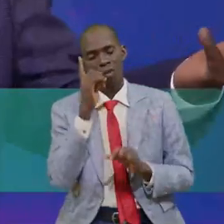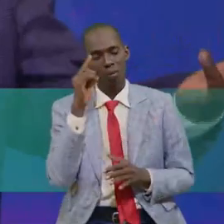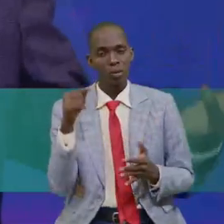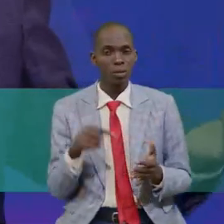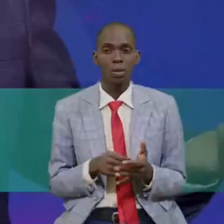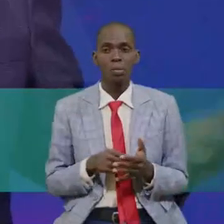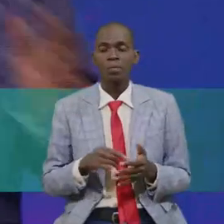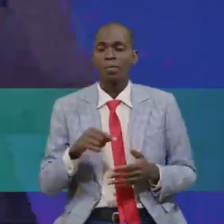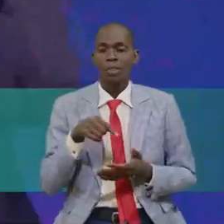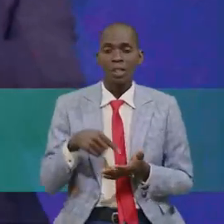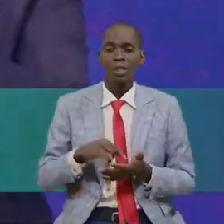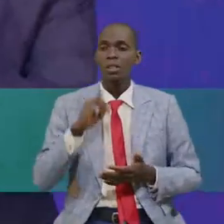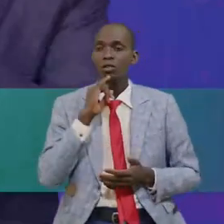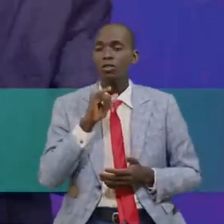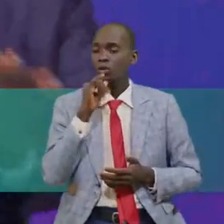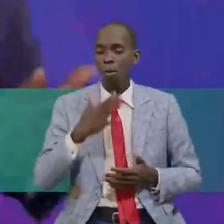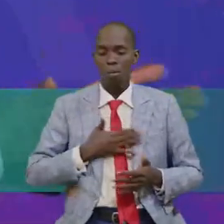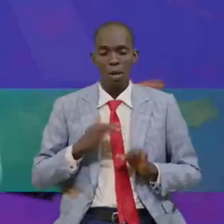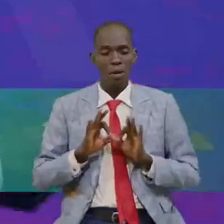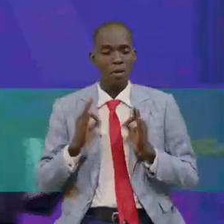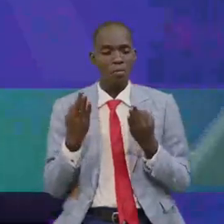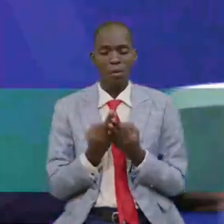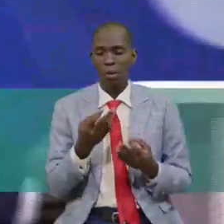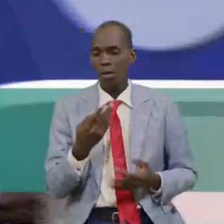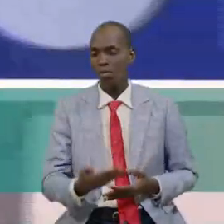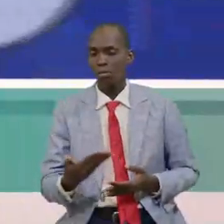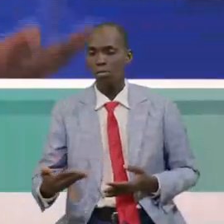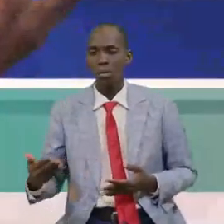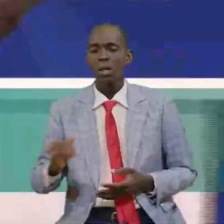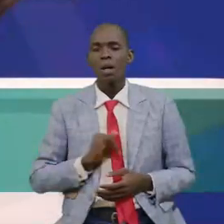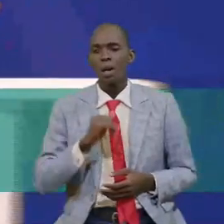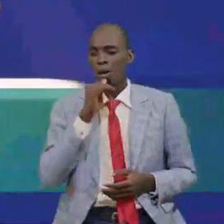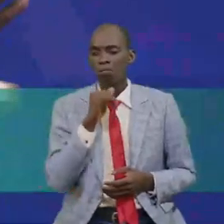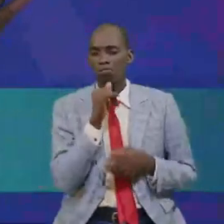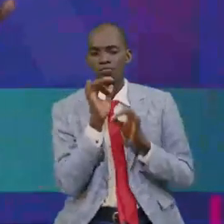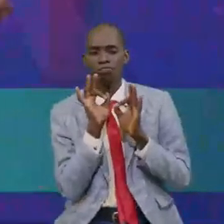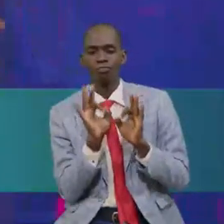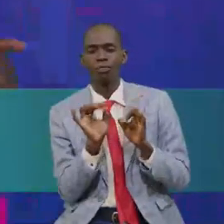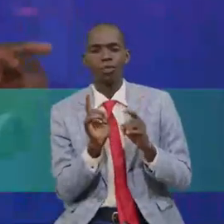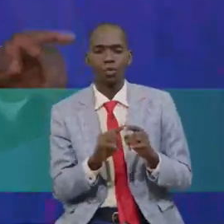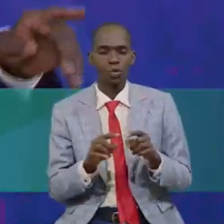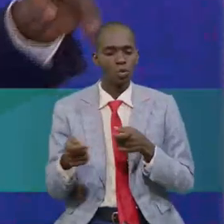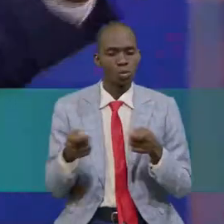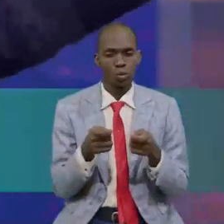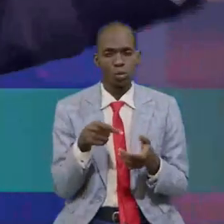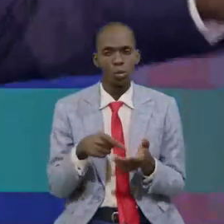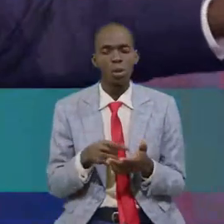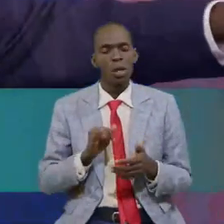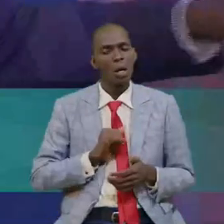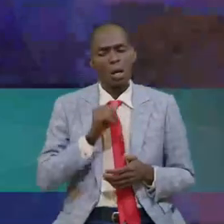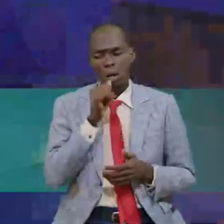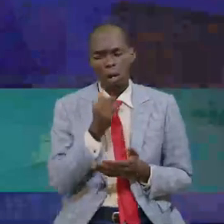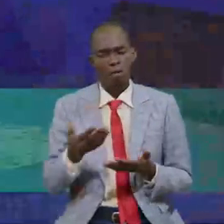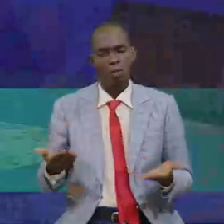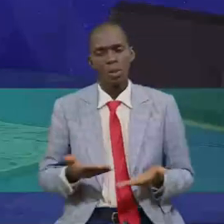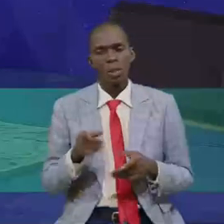n'est pas un bien familial. Je ne suis pas qualifié pour gérer ceci. Je suis là. Comme j'ai